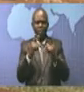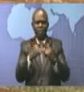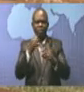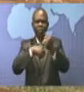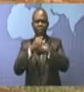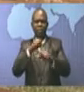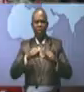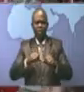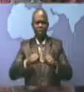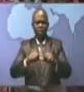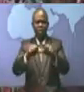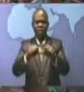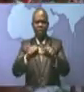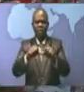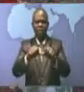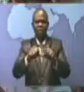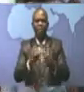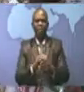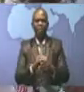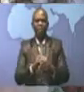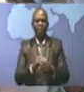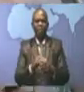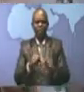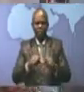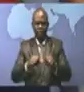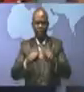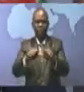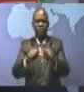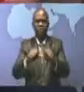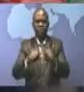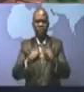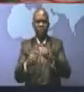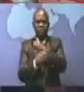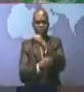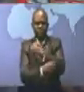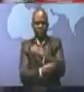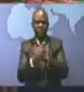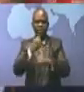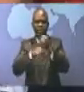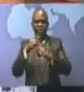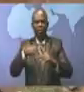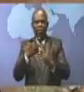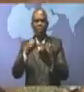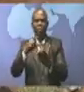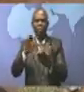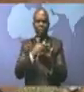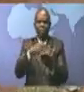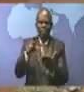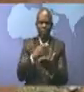continué sur le terrain de la dite zone. Ces festivités étaient agrémentées par les chasses et les danses en l'honneur du